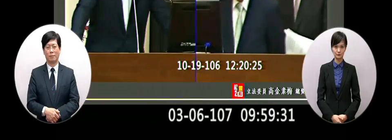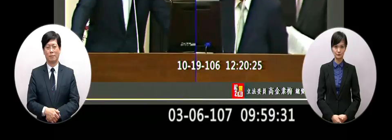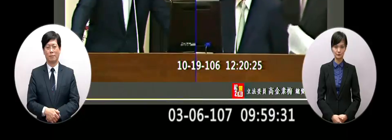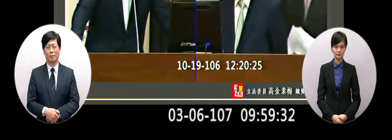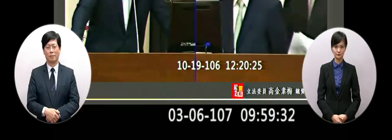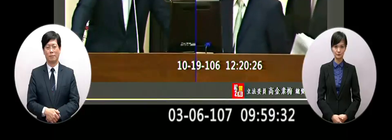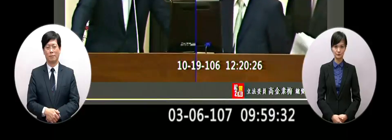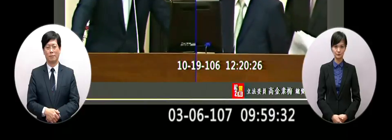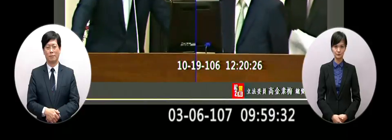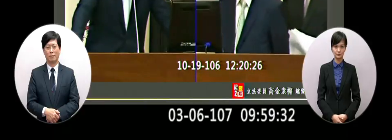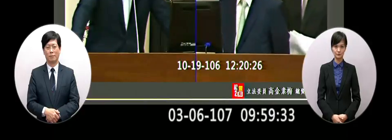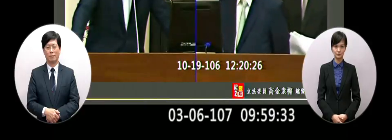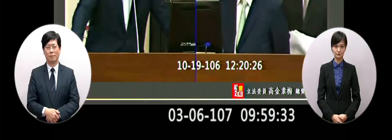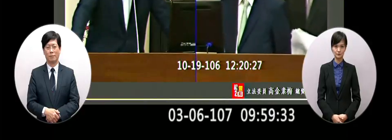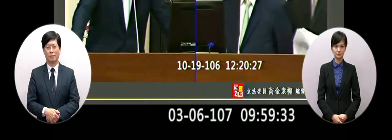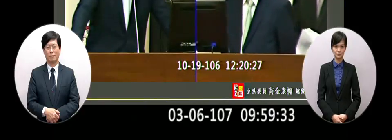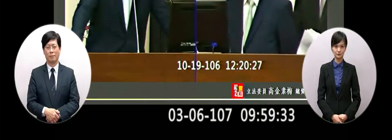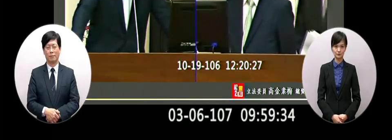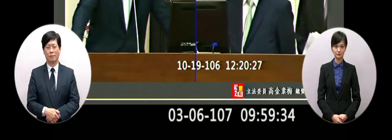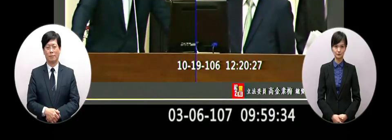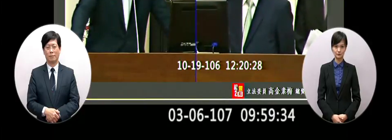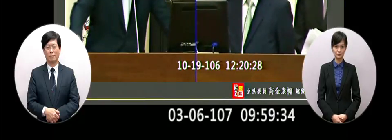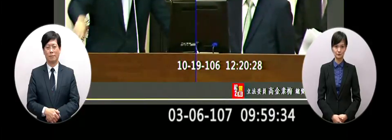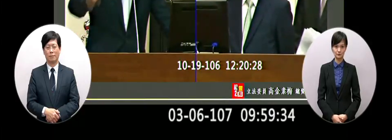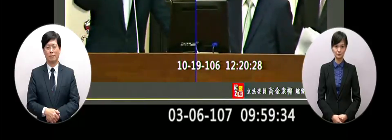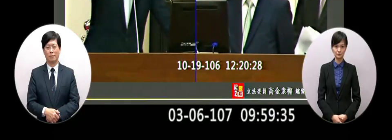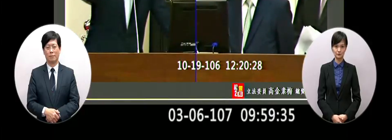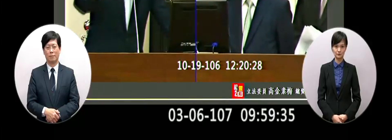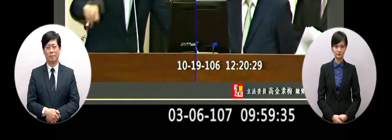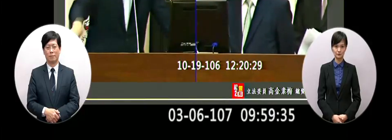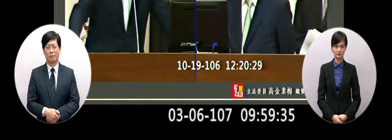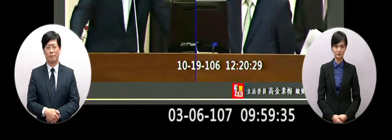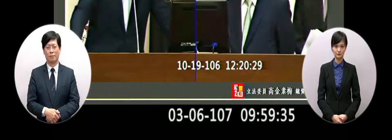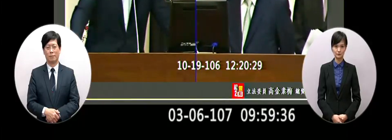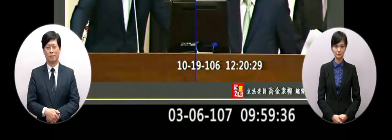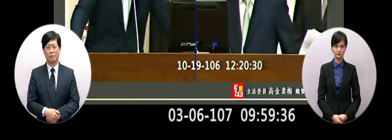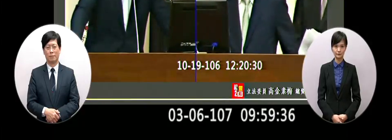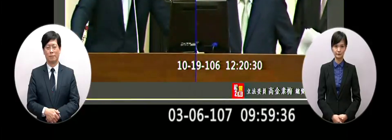时候如果说是蔡英文下令，我要去支援